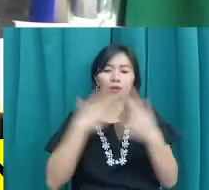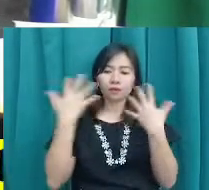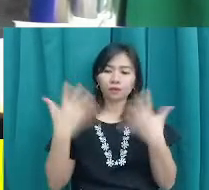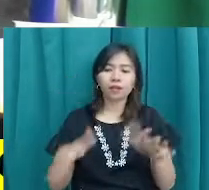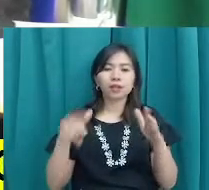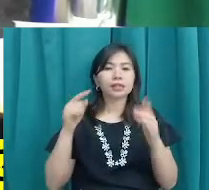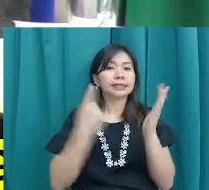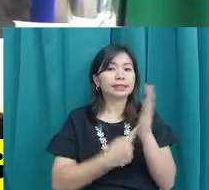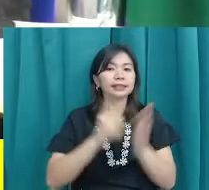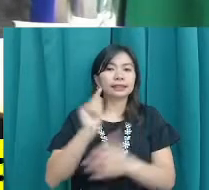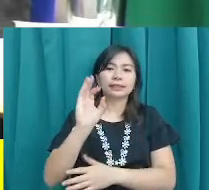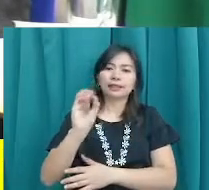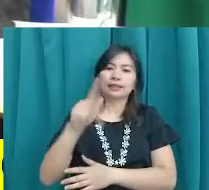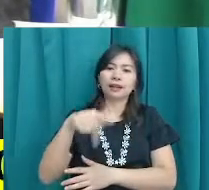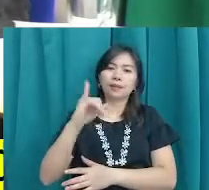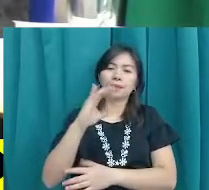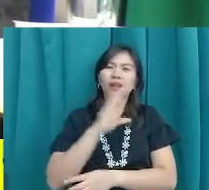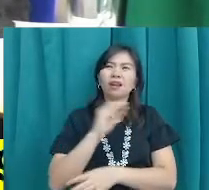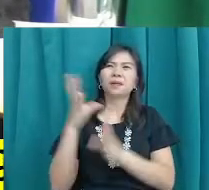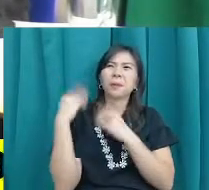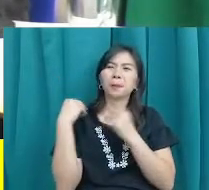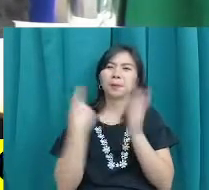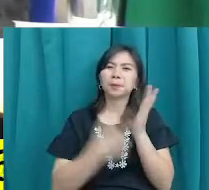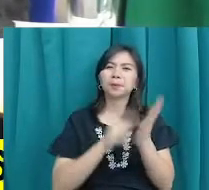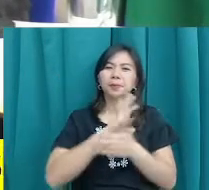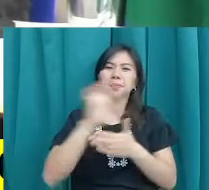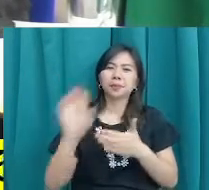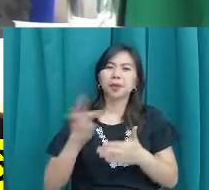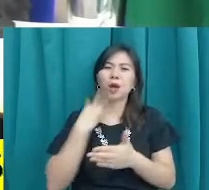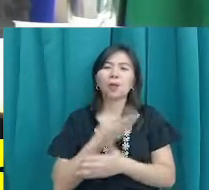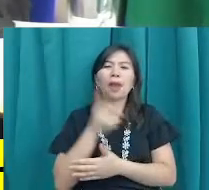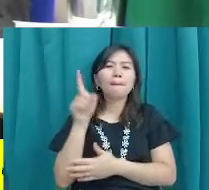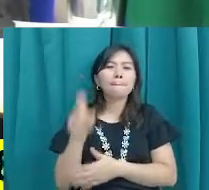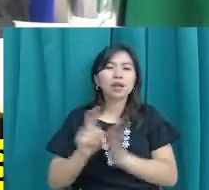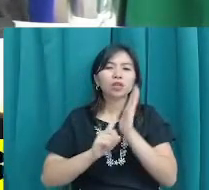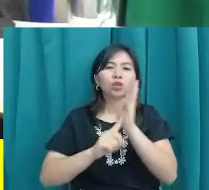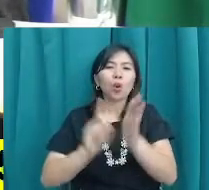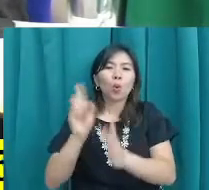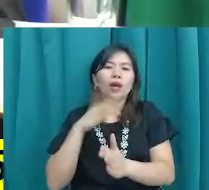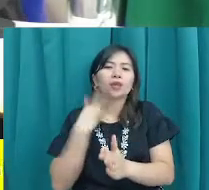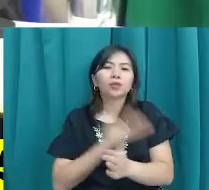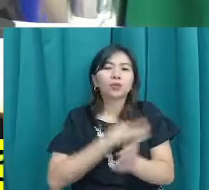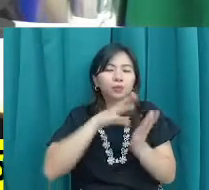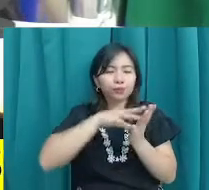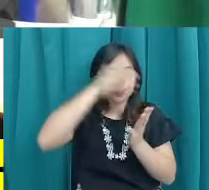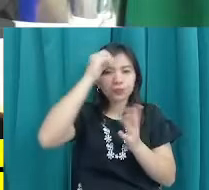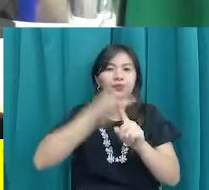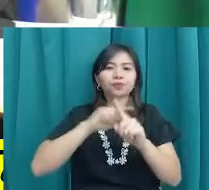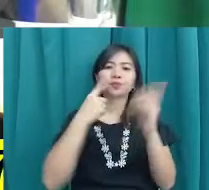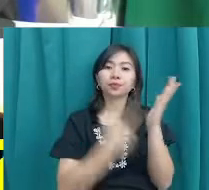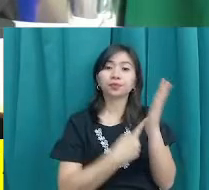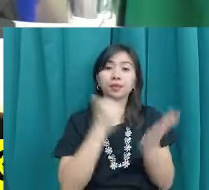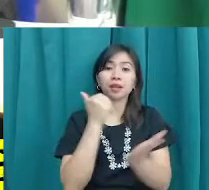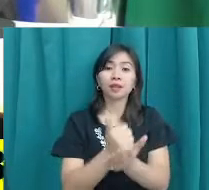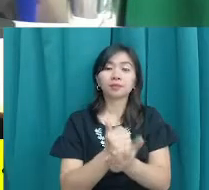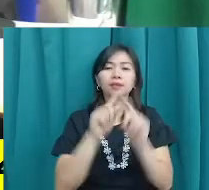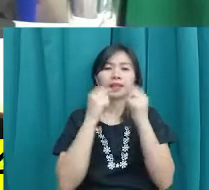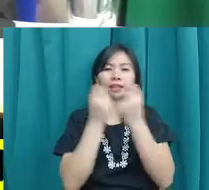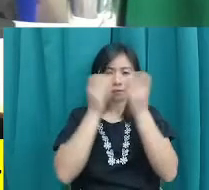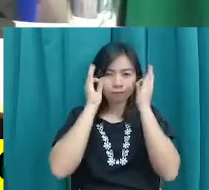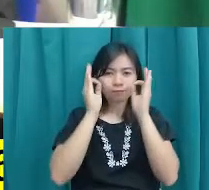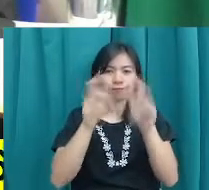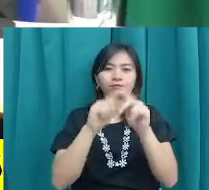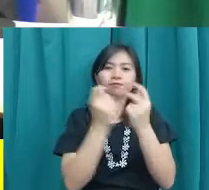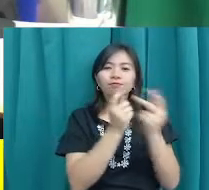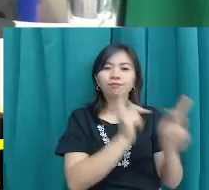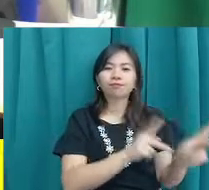Nawa, sa pagtatapos na ito, ipakita natin kung ano ang ating pinagtapusan. Team focus, team preparation.